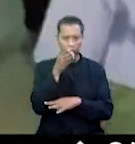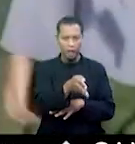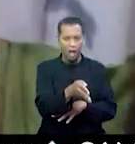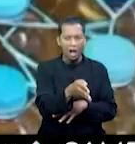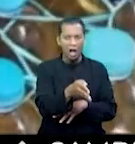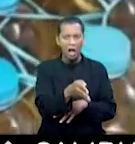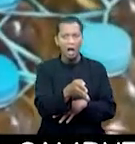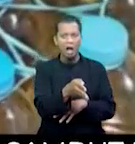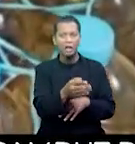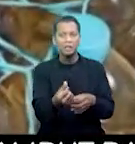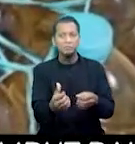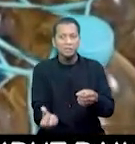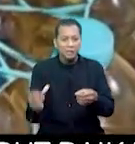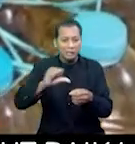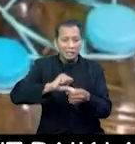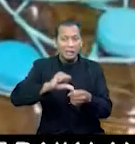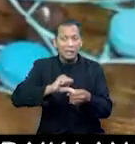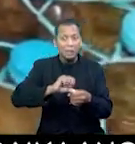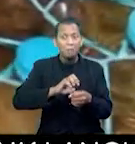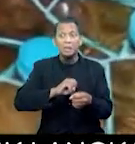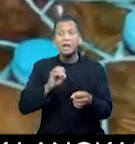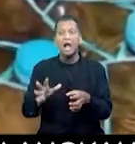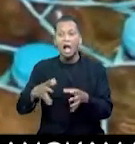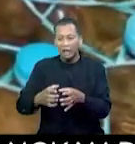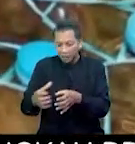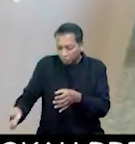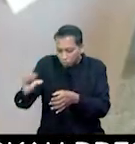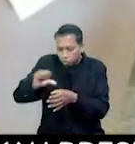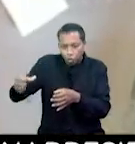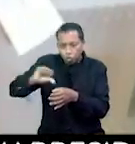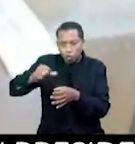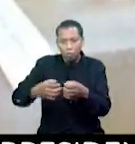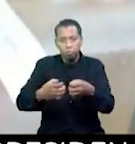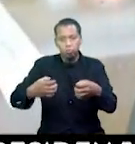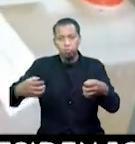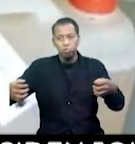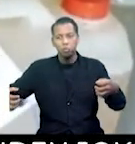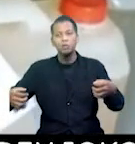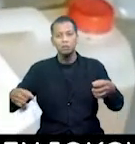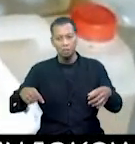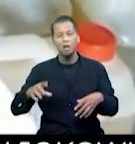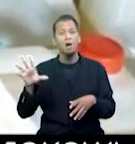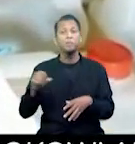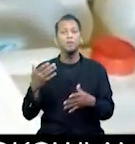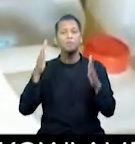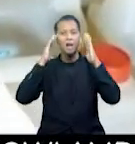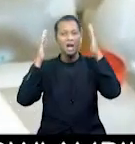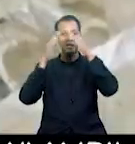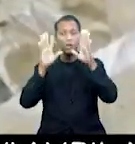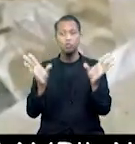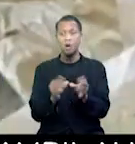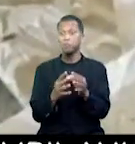liter. Dari keterangan pemilik kios, ia mengambil minyak goreng curah dari Makassar, Sulawesi Selatan dalam jumlah besar untuk dijual